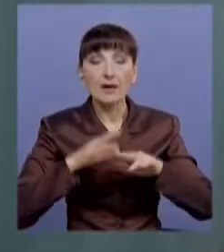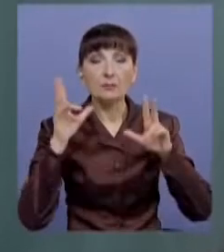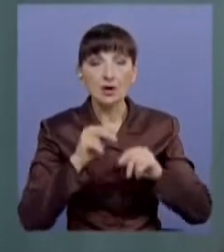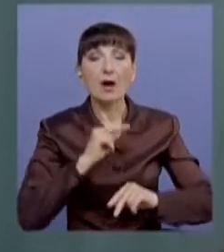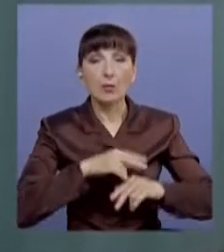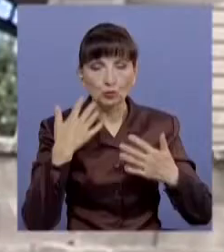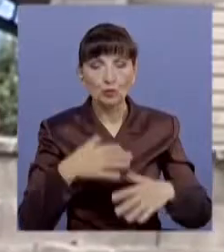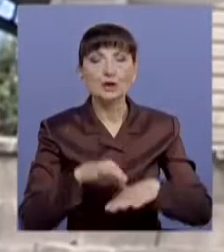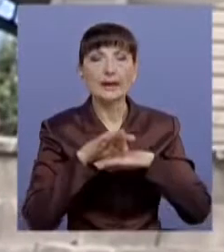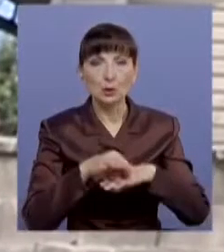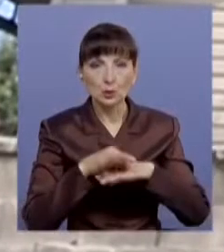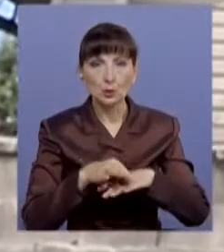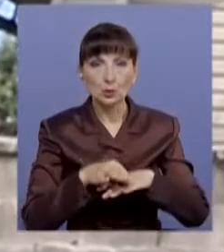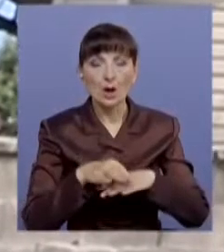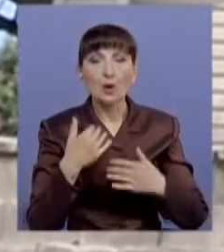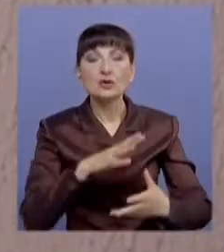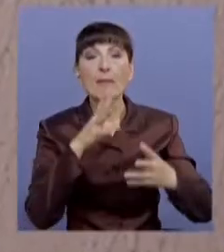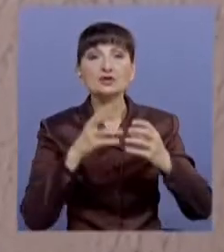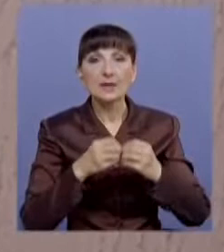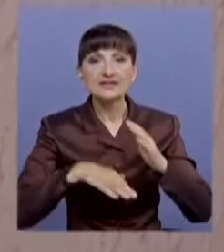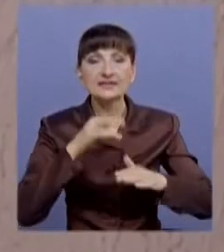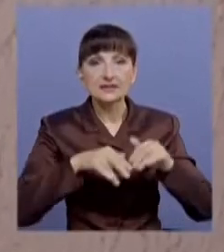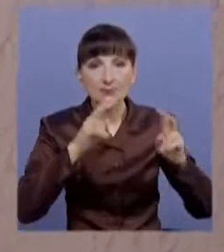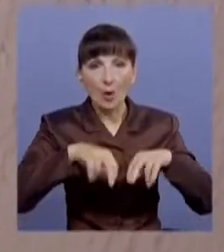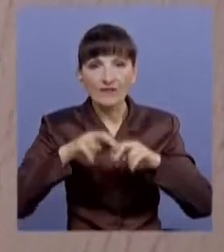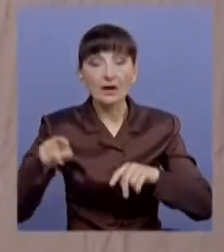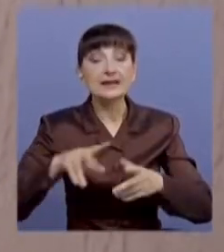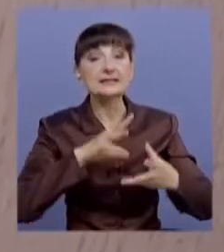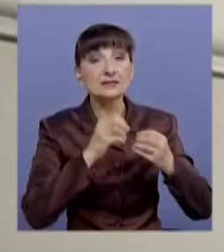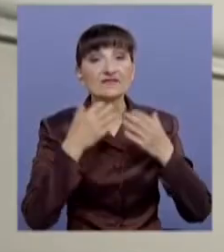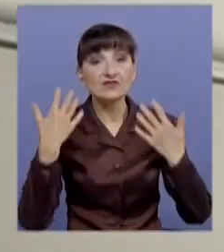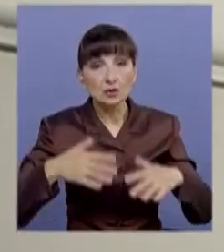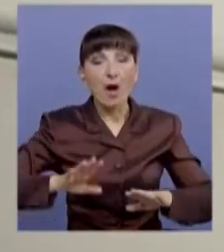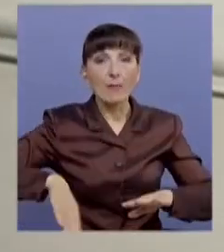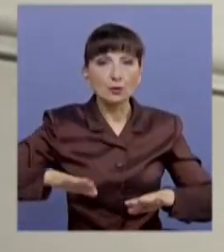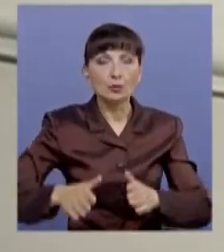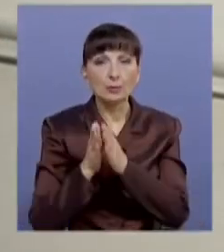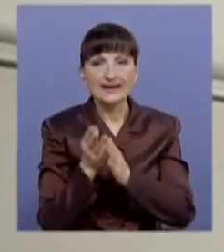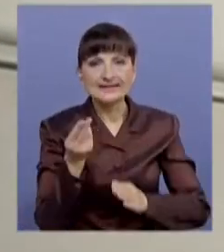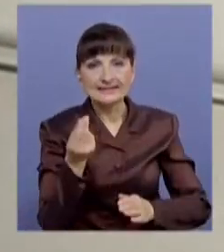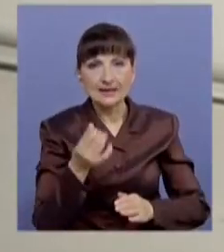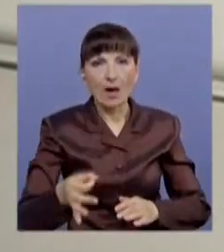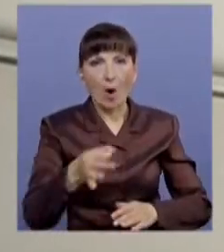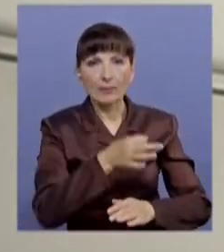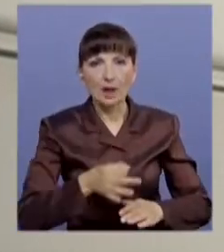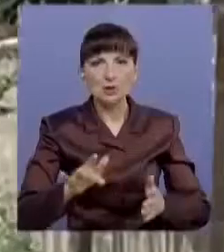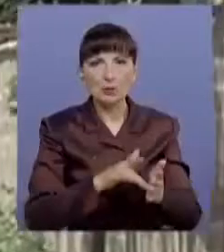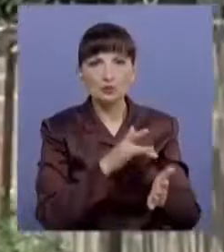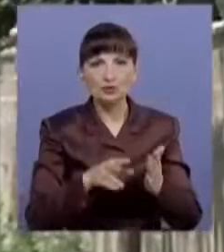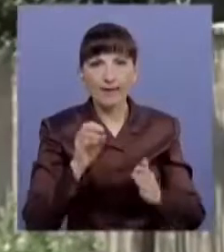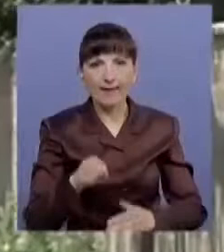работу уже идут, масштабы оценивают специалисты. И только по их заключению сельские власти будут просить денег из областного бюджета.